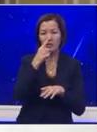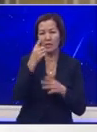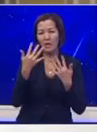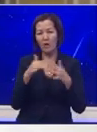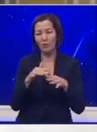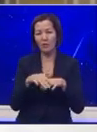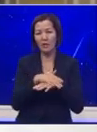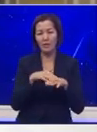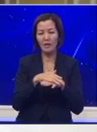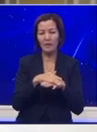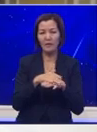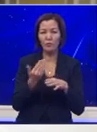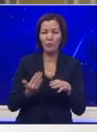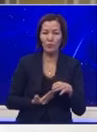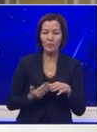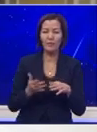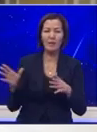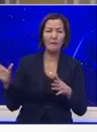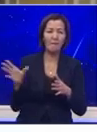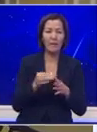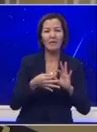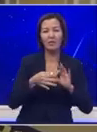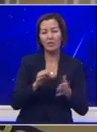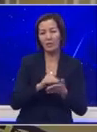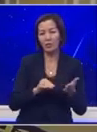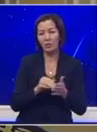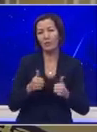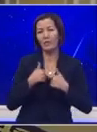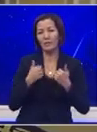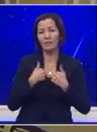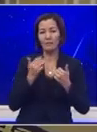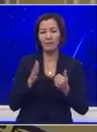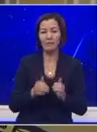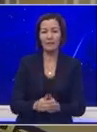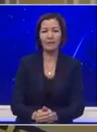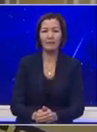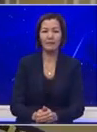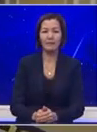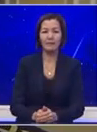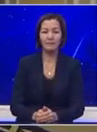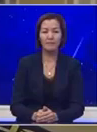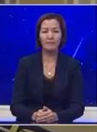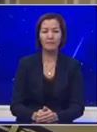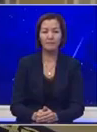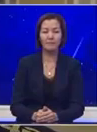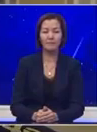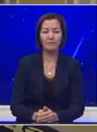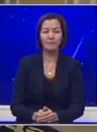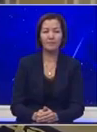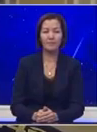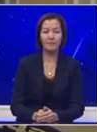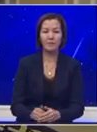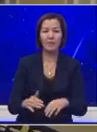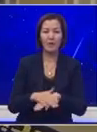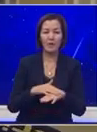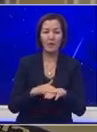ауылдарды сол газетте өмірін осы бір-біріне көрсететін айна деп айтсам болады газетте. Жұртшылық